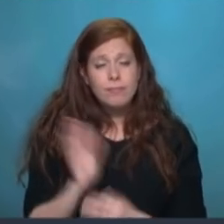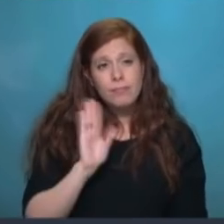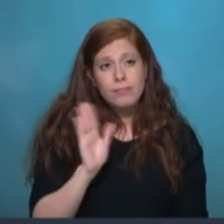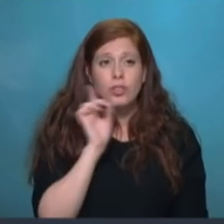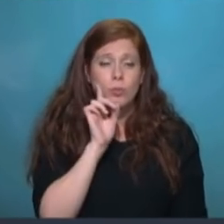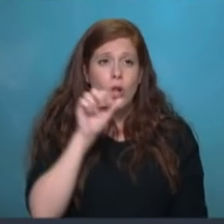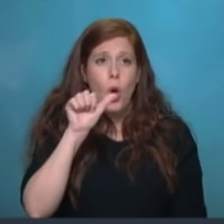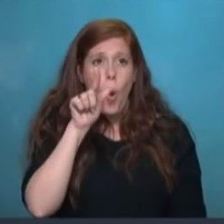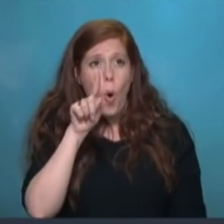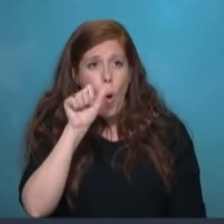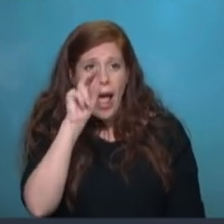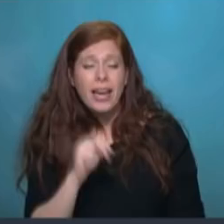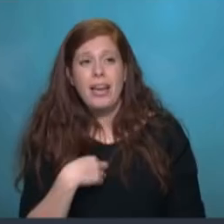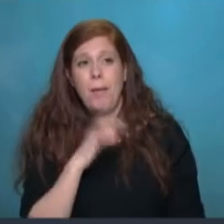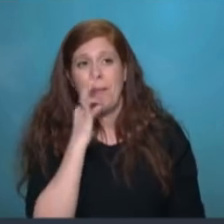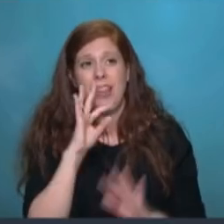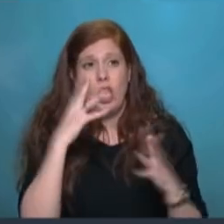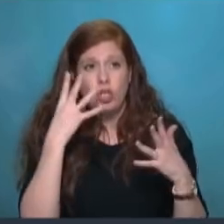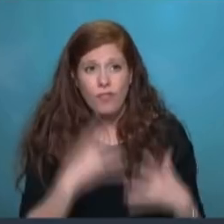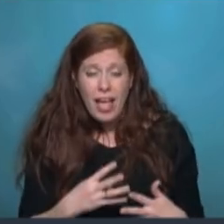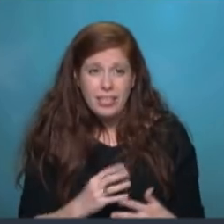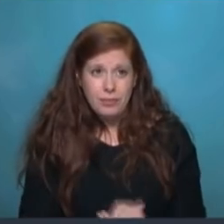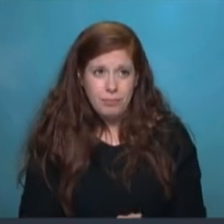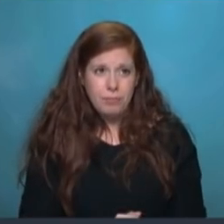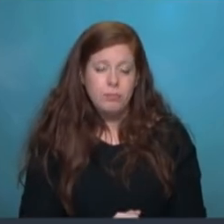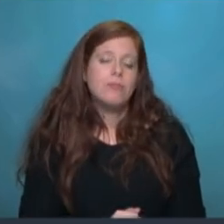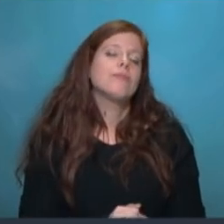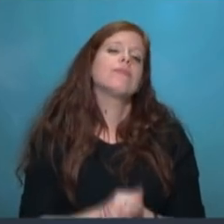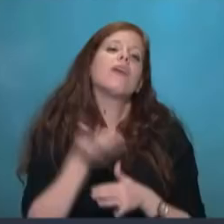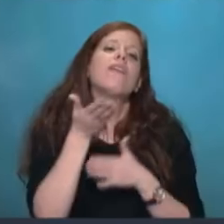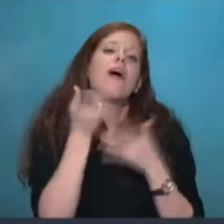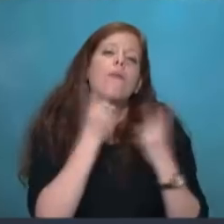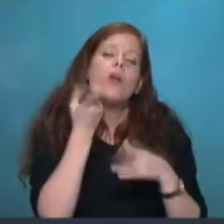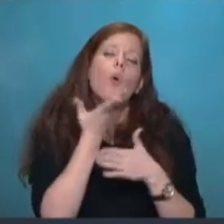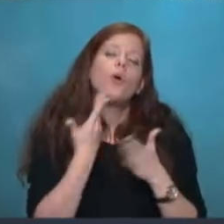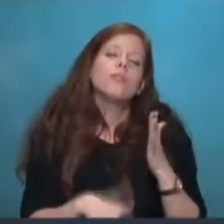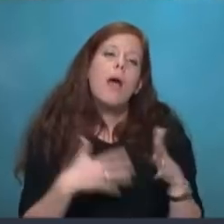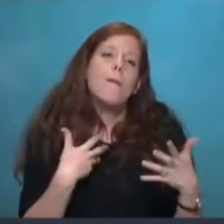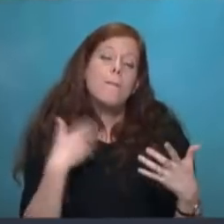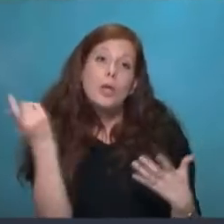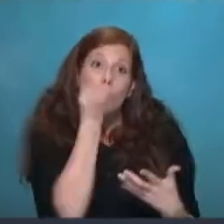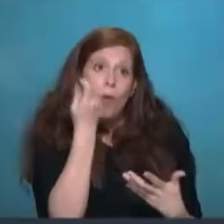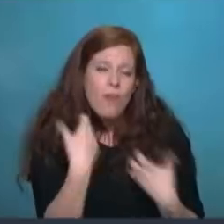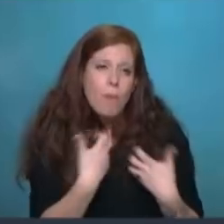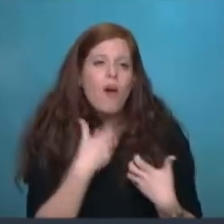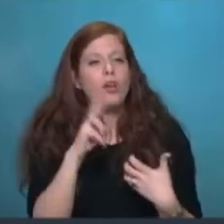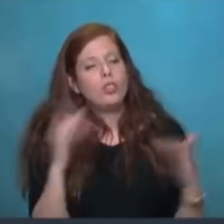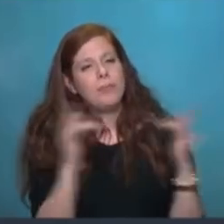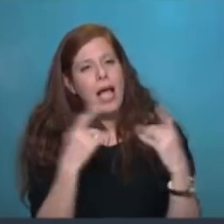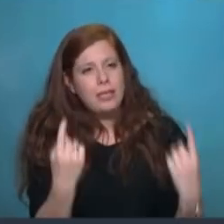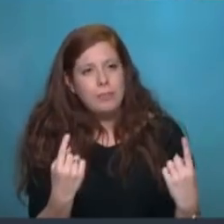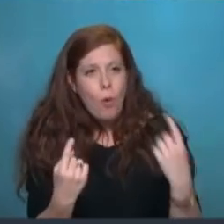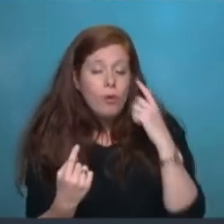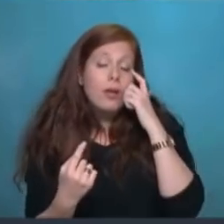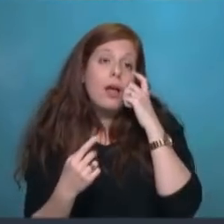I'm 9 and a half years old. וכמובן, חוץ מהפרסומות ומופע הבידור, יש גם את המשחק עצמו. הניו אינגלנד פטריוטס שוב